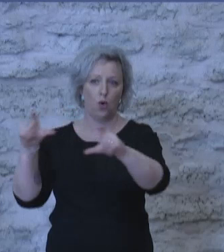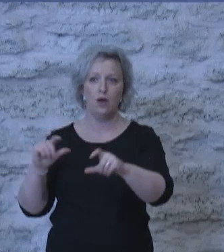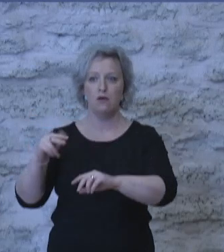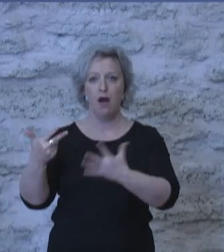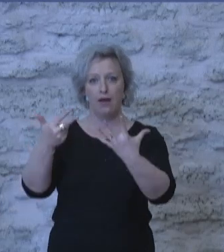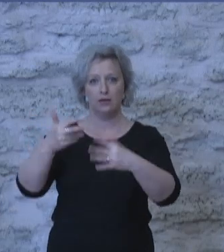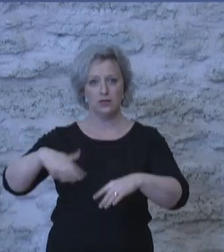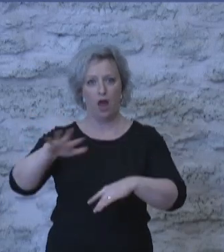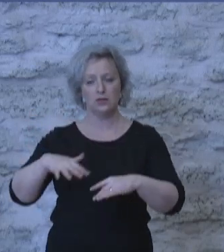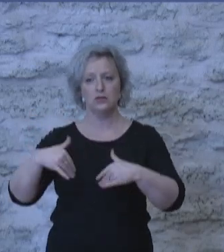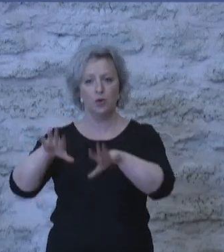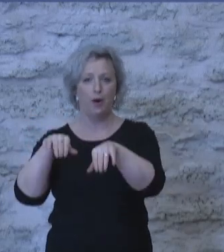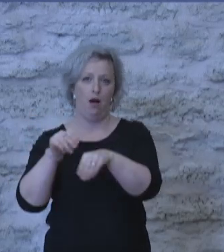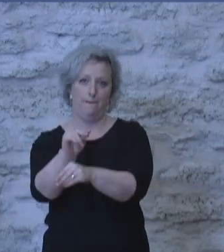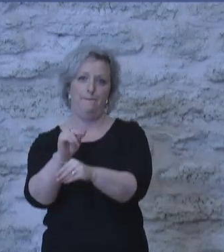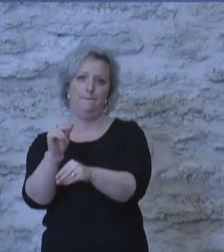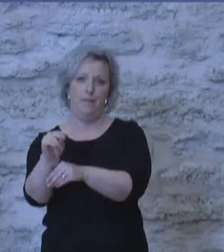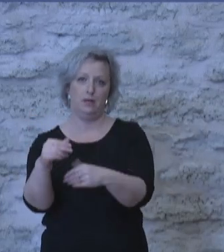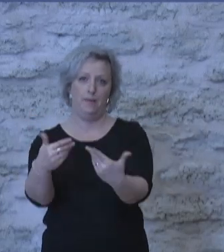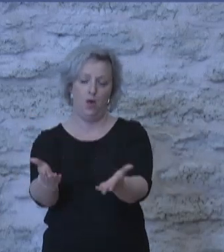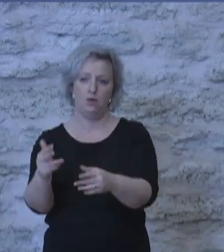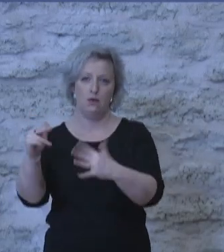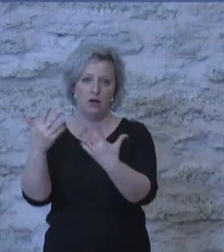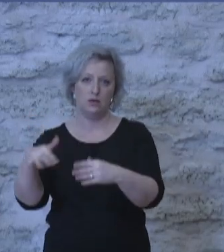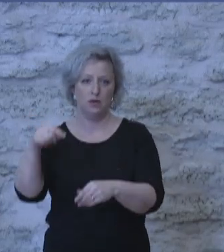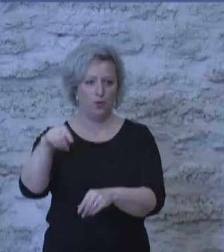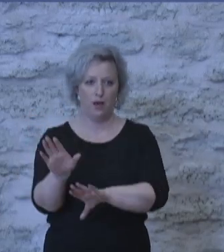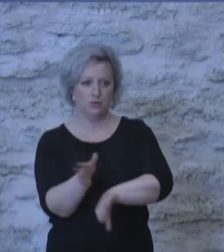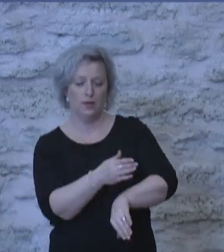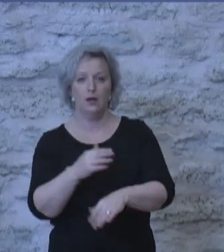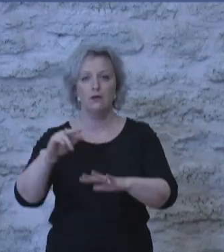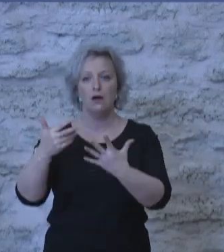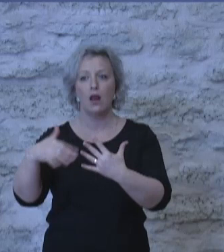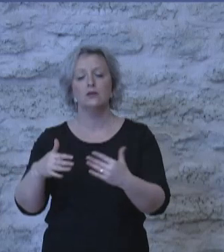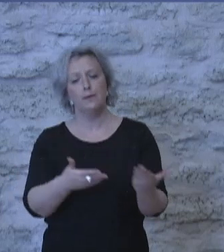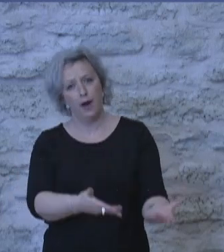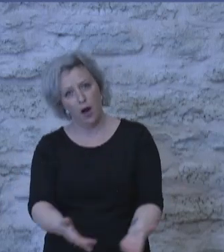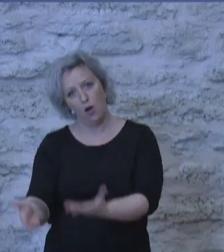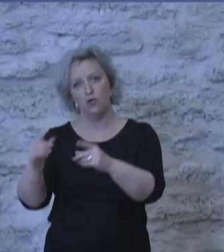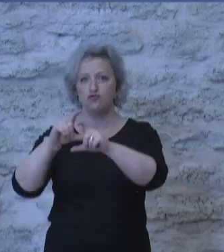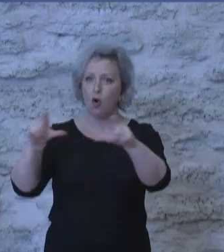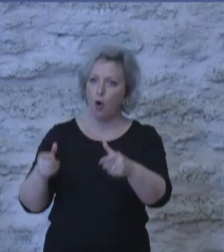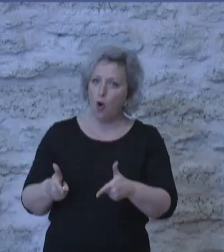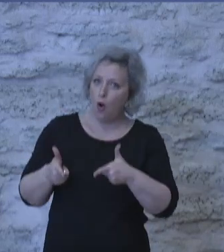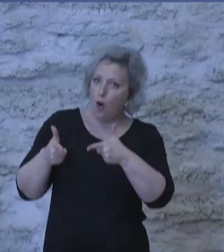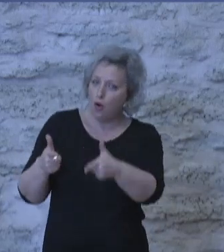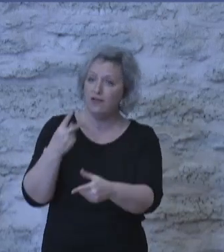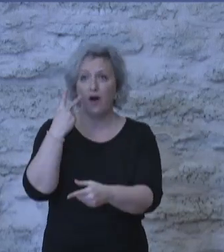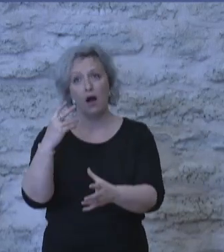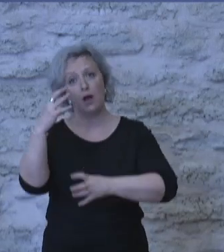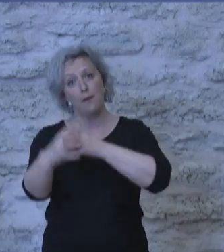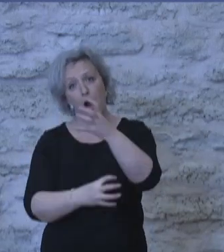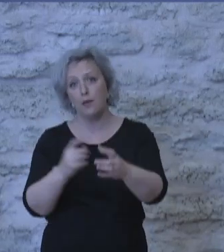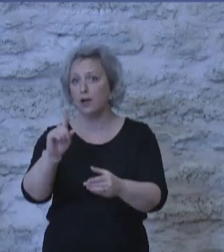seletadakse need asju. Kaheksandas klassis, isegi mitte kümnaasiumis. Nii et minge kooli, vaadake, mis toimub tänapäeva maailmas,